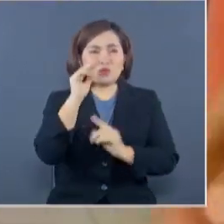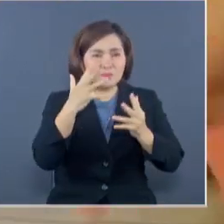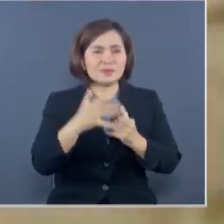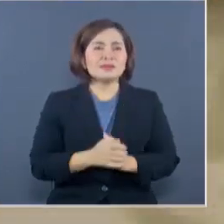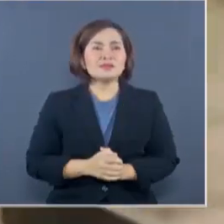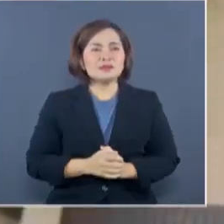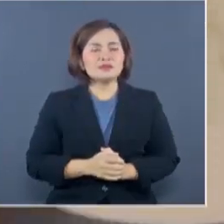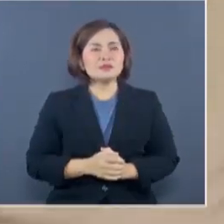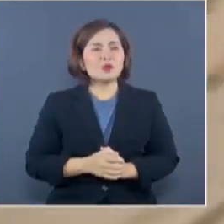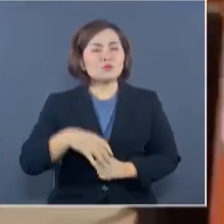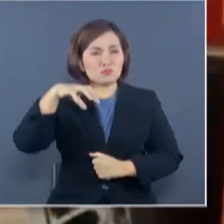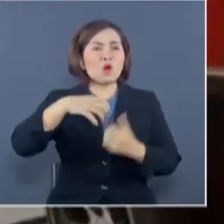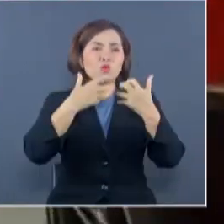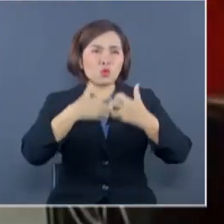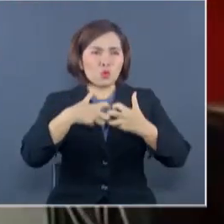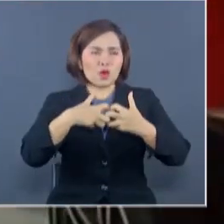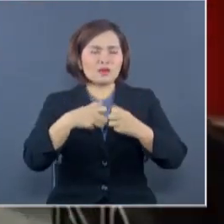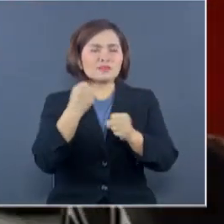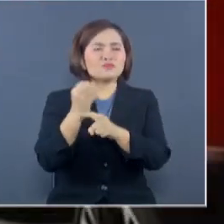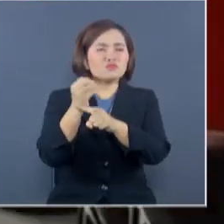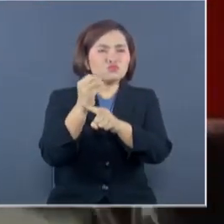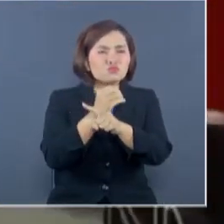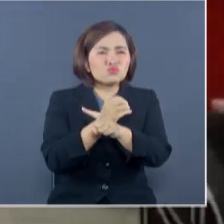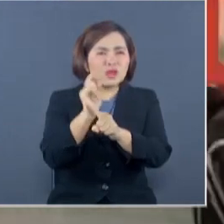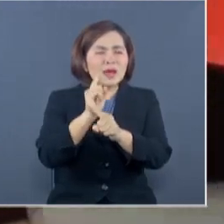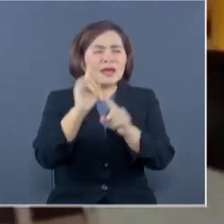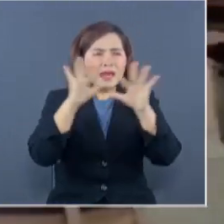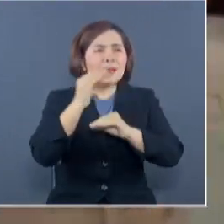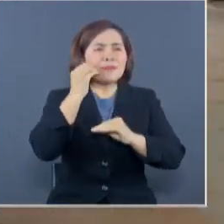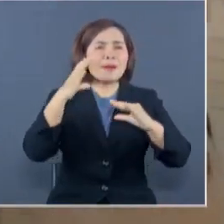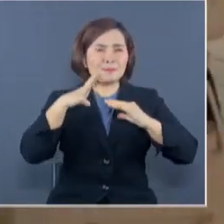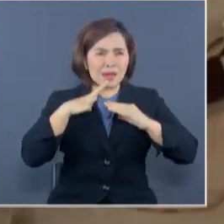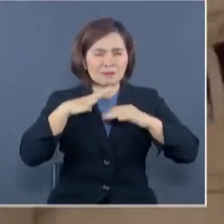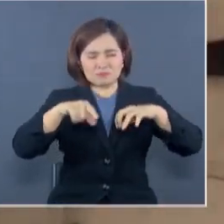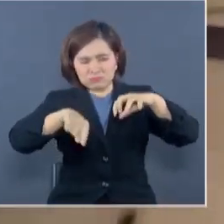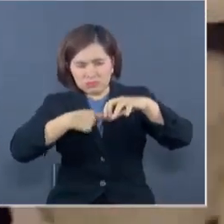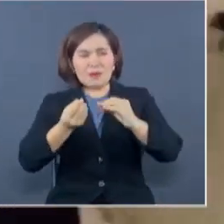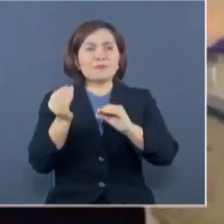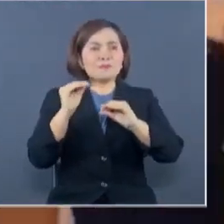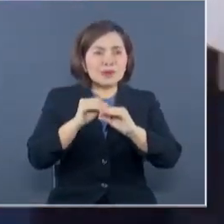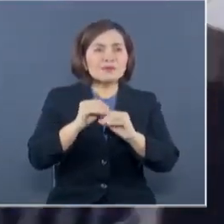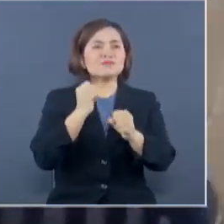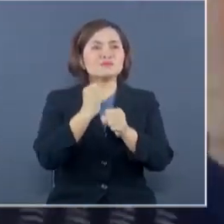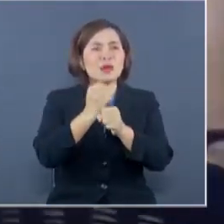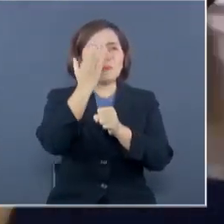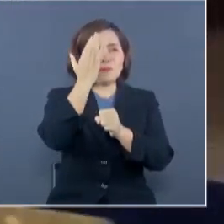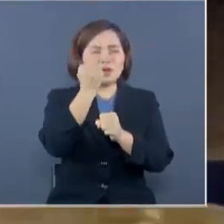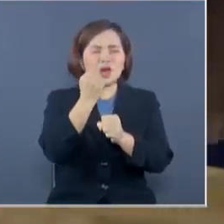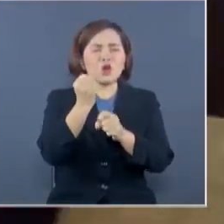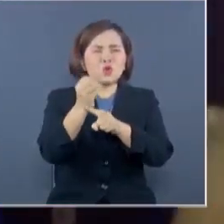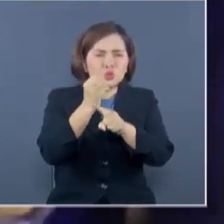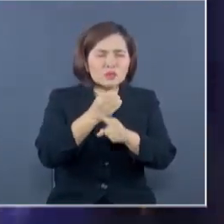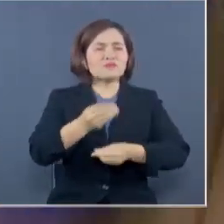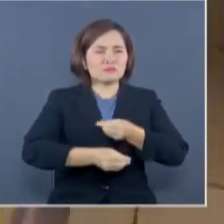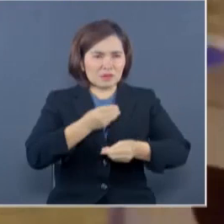งงานแห่งนี้ครับคุณผู้ชมครับเป็นโรงงานลักษณะคือเป็นที่พักอาศัยแต่ว่าดัดแปลงเนี่ยเป็นโรงงานผลิตลูกชิ้นแล้วก็มีนางสาวธัน